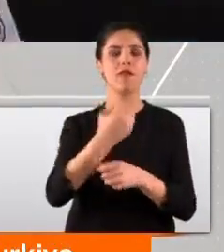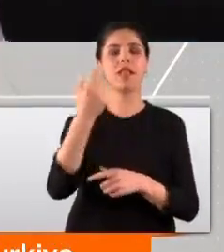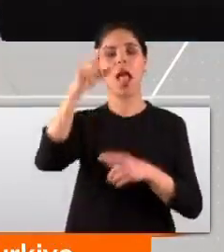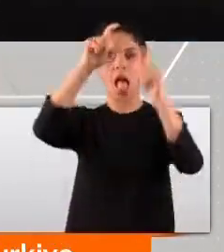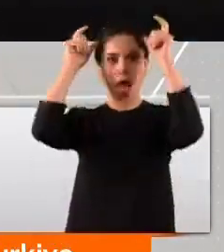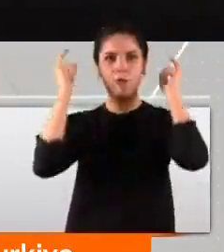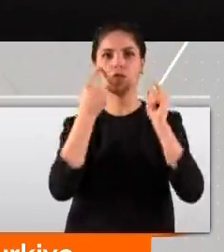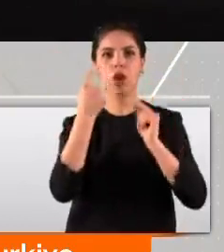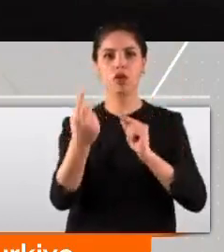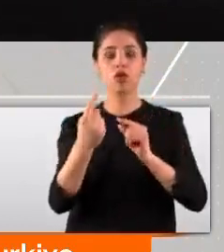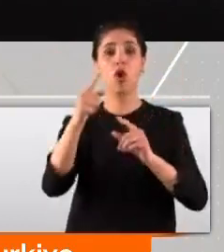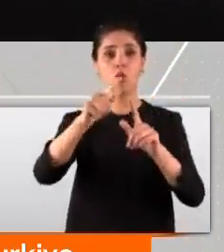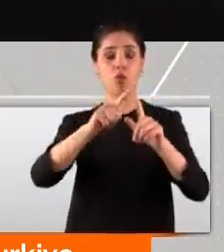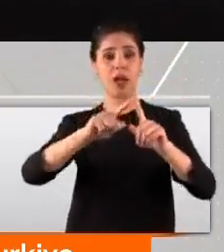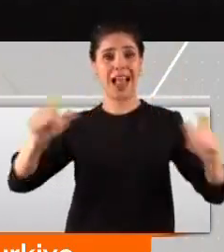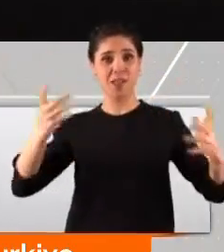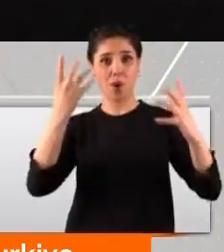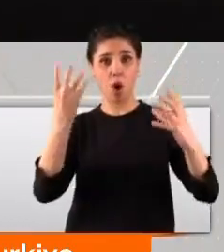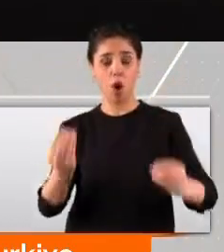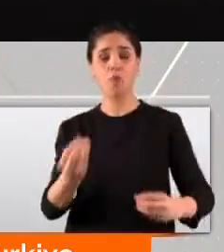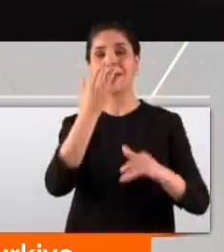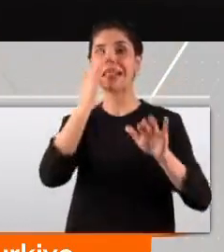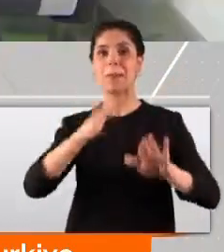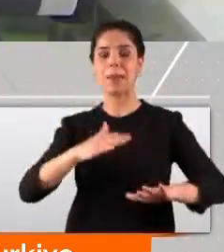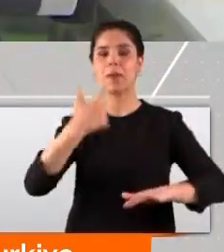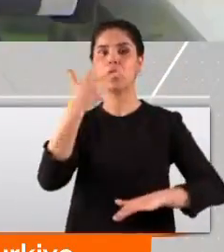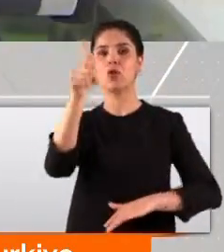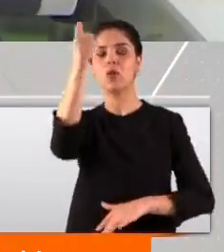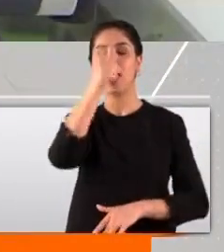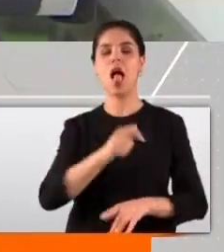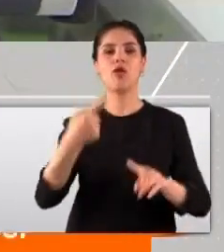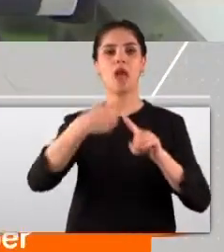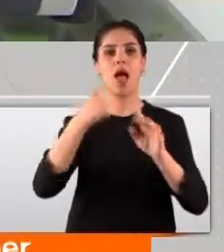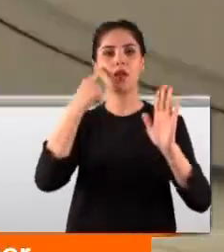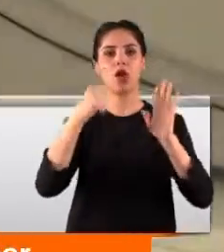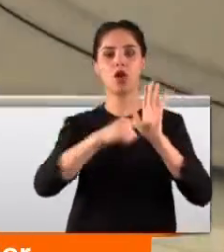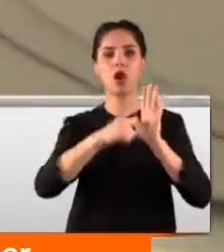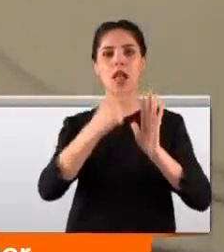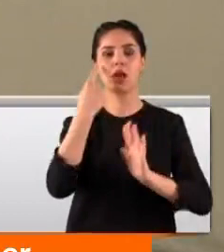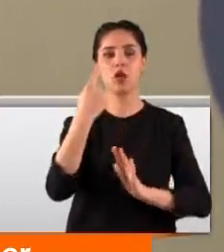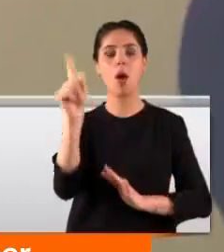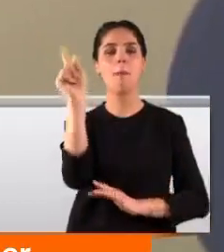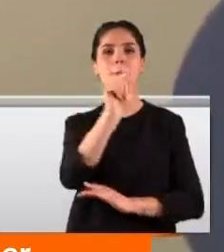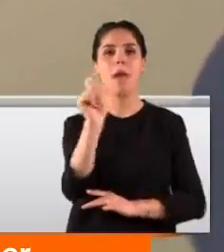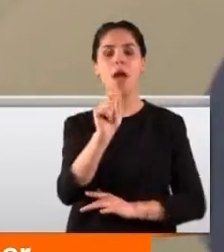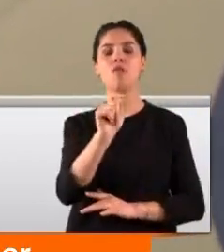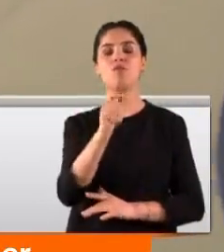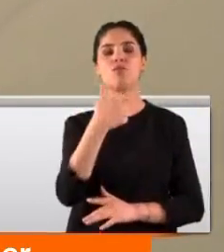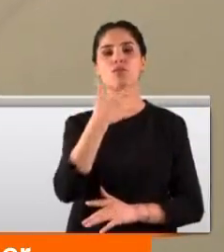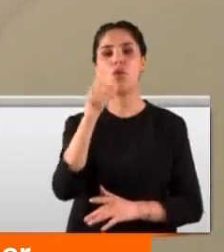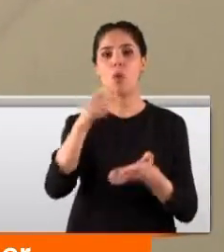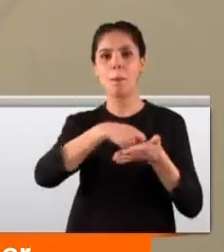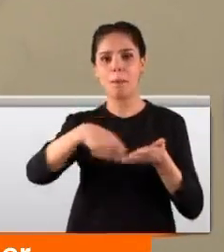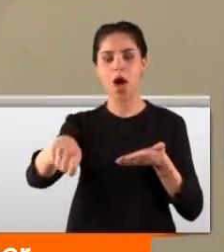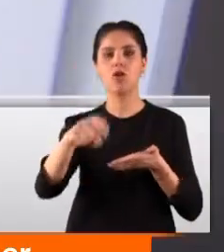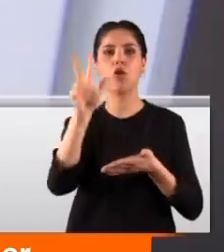ama kapsamının genişletilmesi beklenen 3600 ek göstergeyle memur maaşları 3000 lira, emekli ikramiyeleri ise 40 bin lira